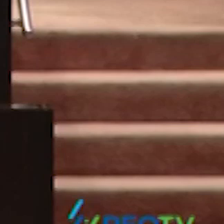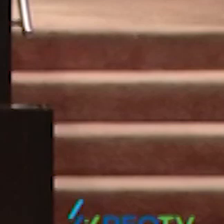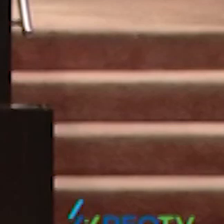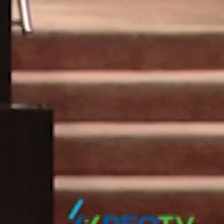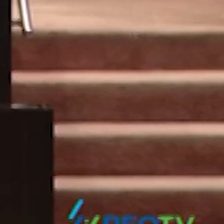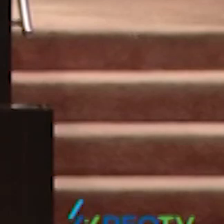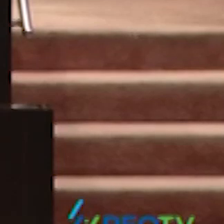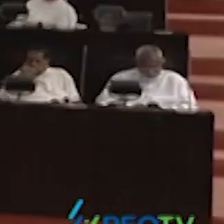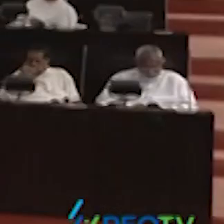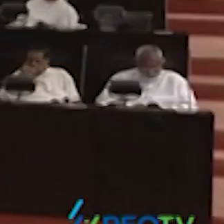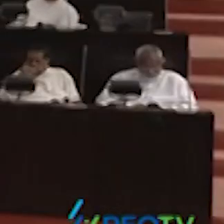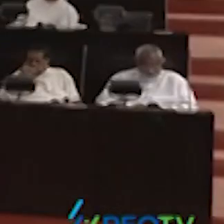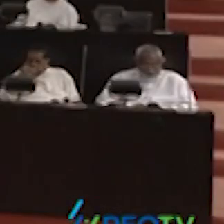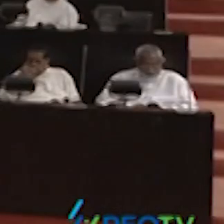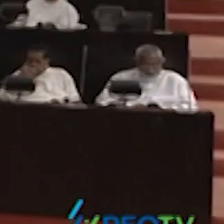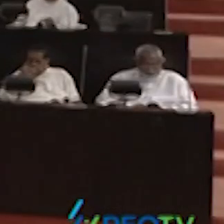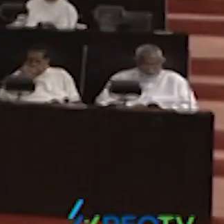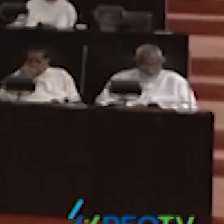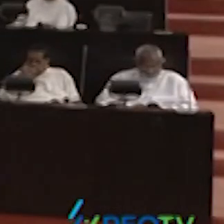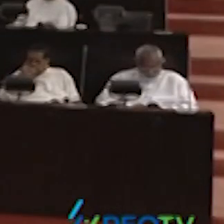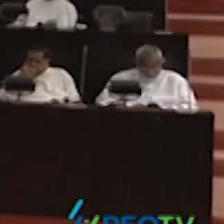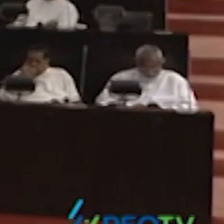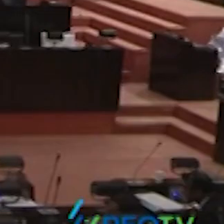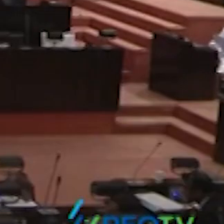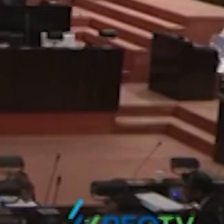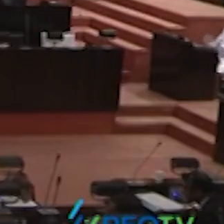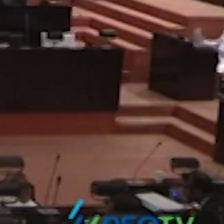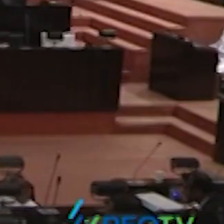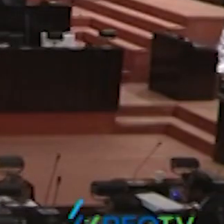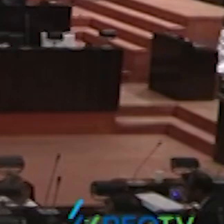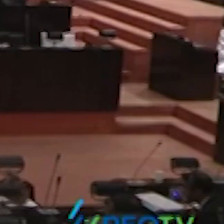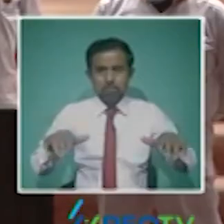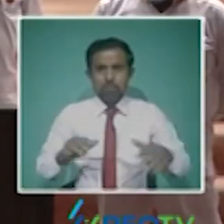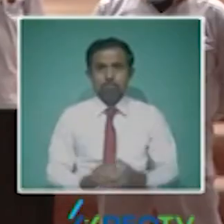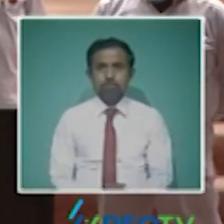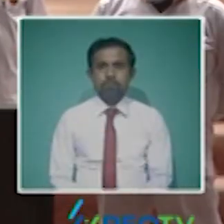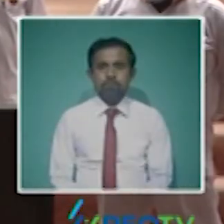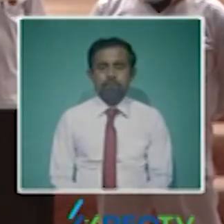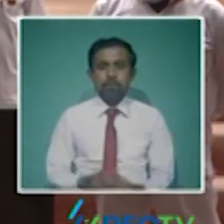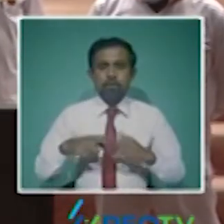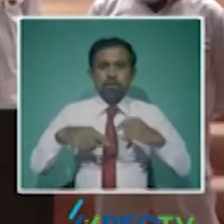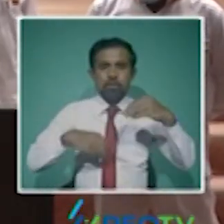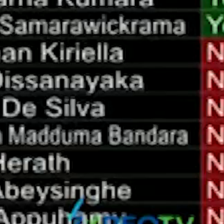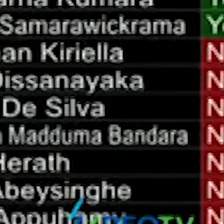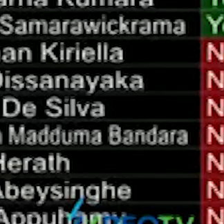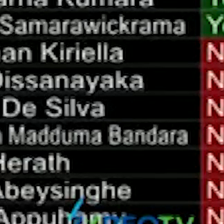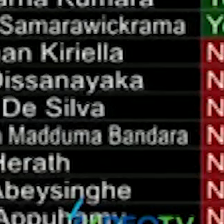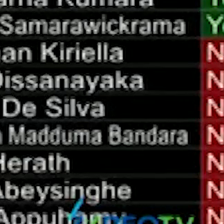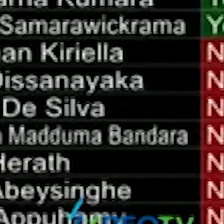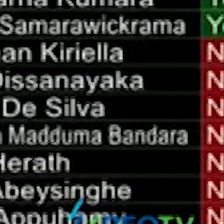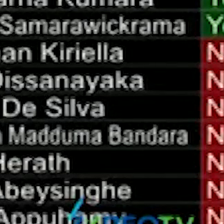කන්දු තෙල් නිෂ්පාදන විශේෂ විධිවිධාන සංශෝධන පනත් කිරීම පත දෙවනවර කීබීමේ ඡන්ද විමසීම පැවැත්ුණා. දැන් ඡන්ද විමසන අවස්ථාව